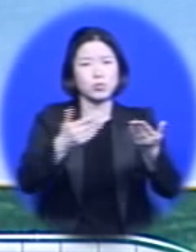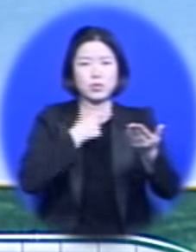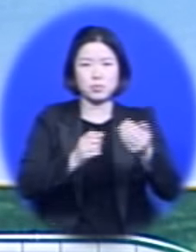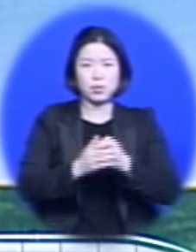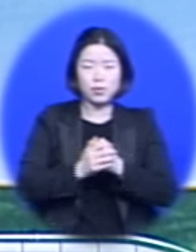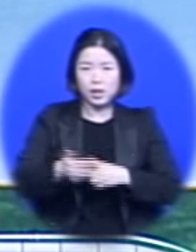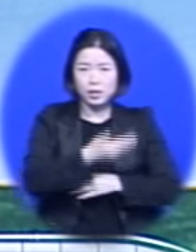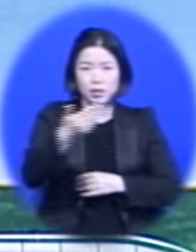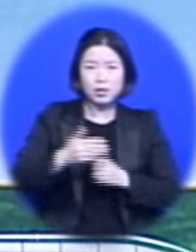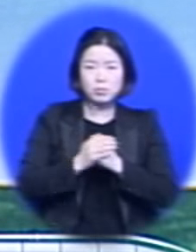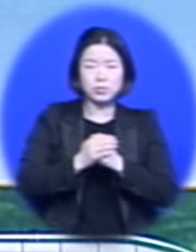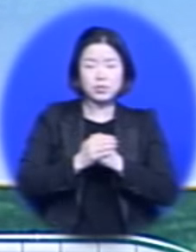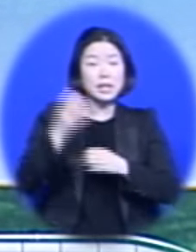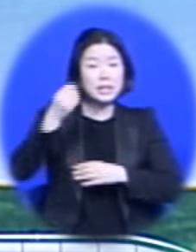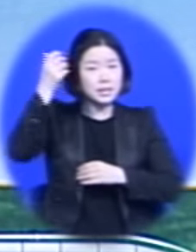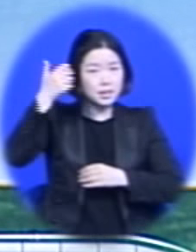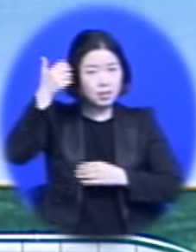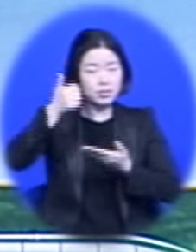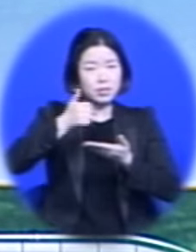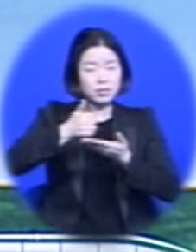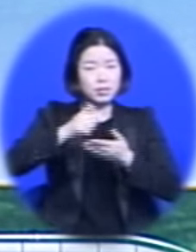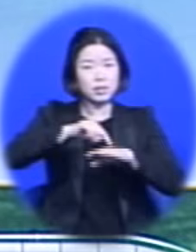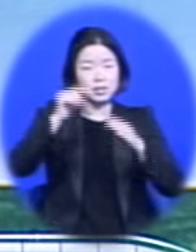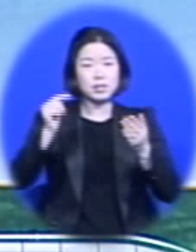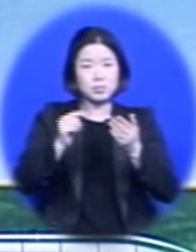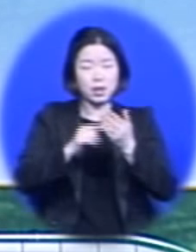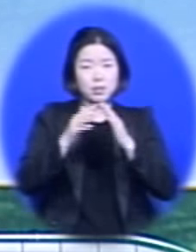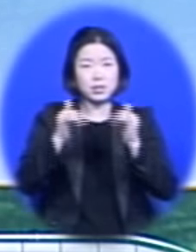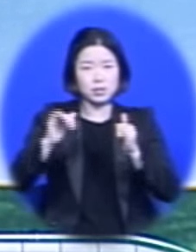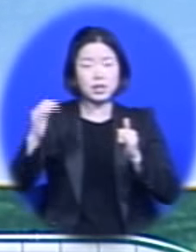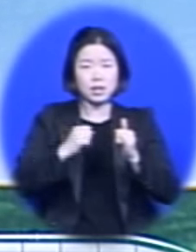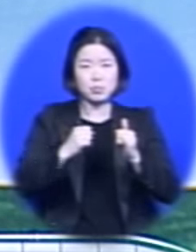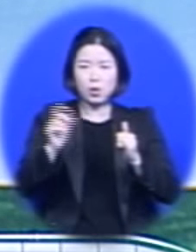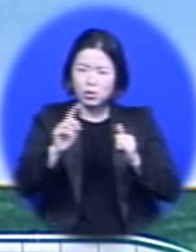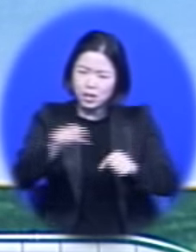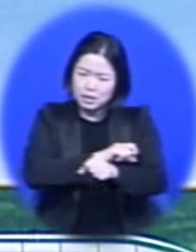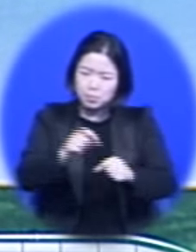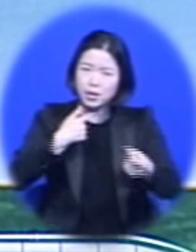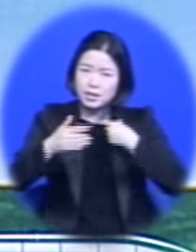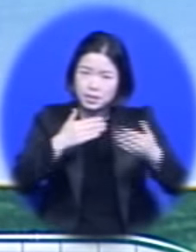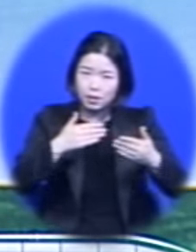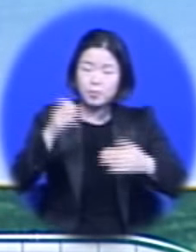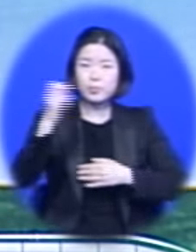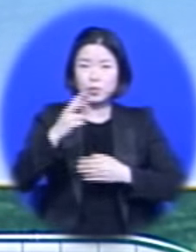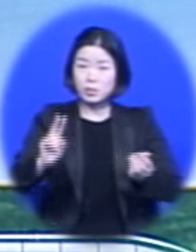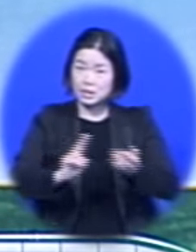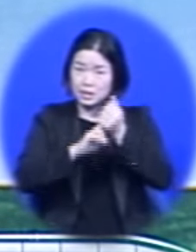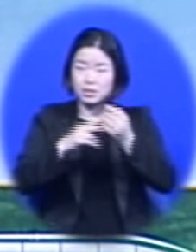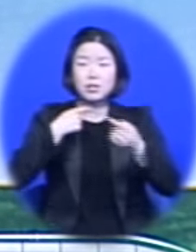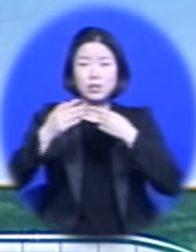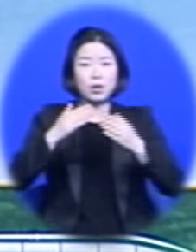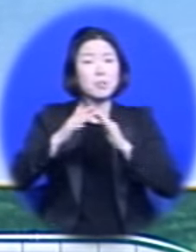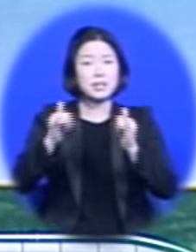여러분, 성령의 사람은 성령의 어떤 특별한 체험을 했거나 또는 기적을 경험을